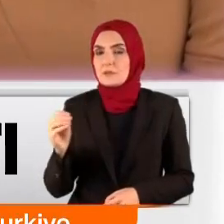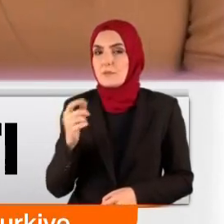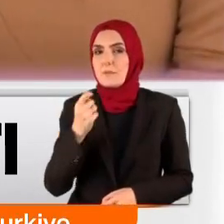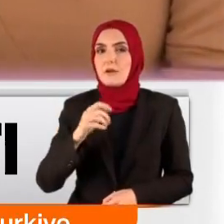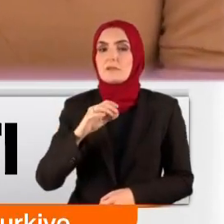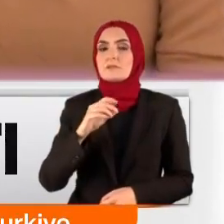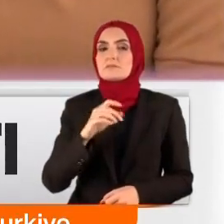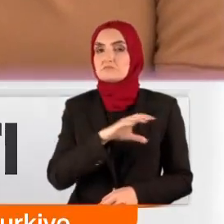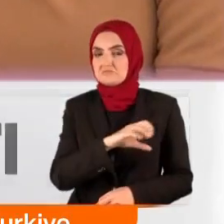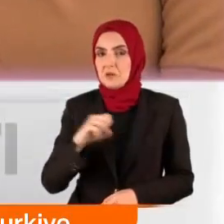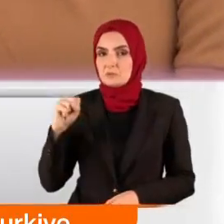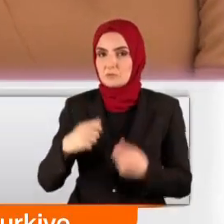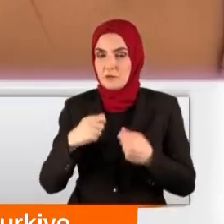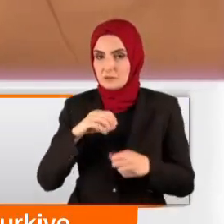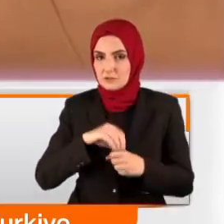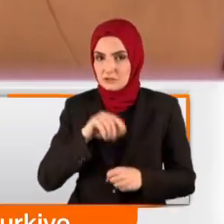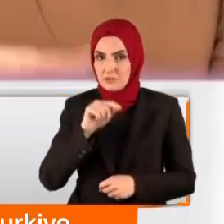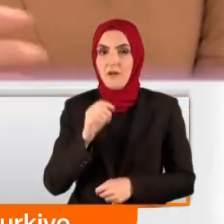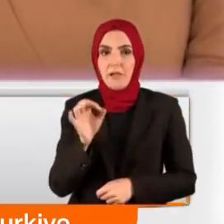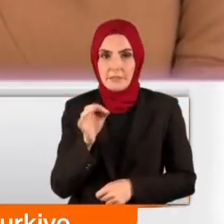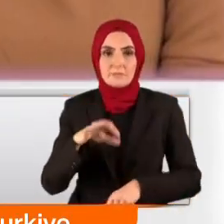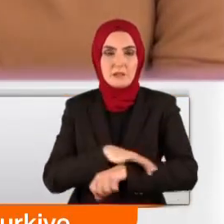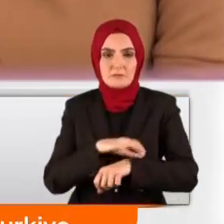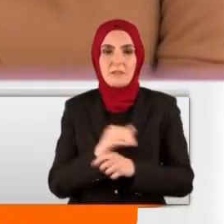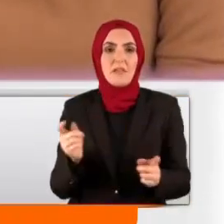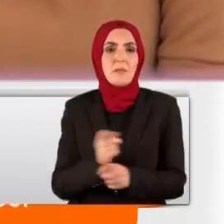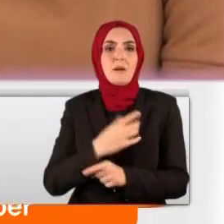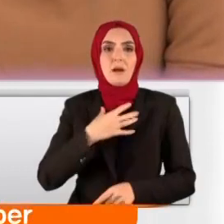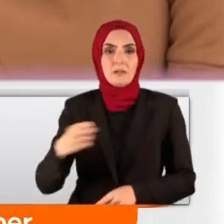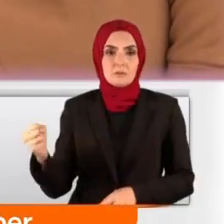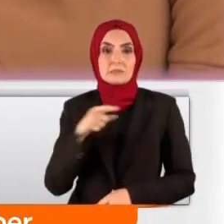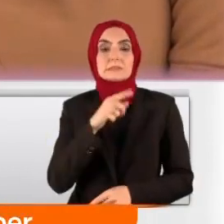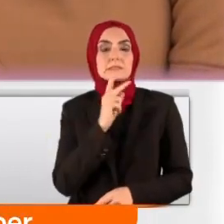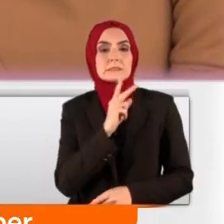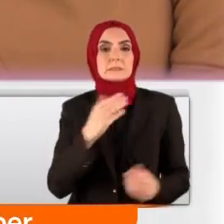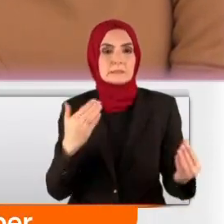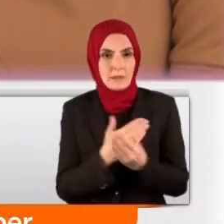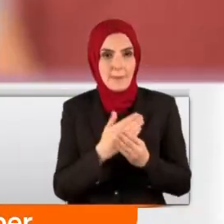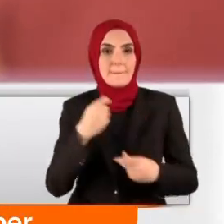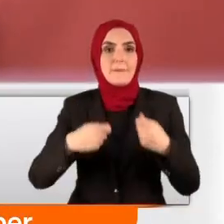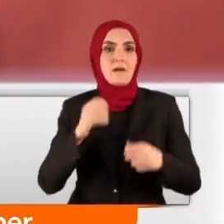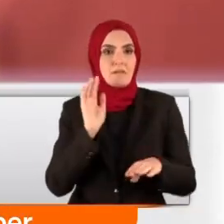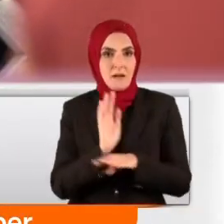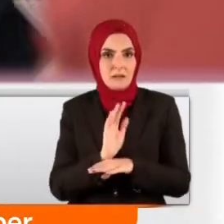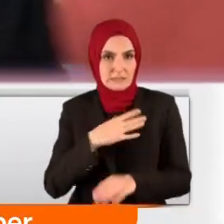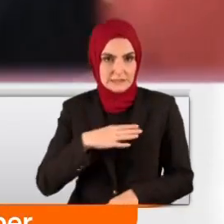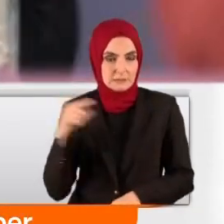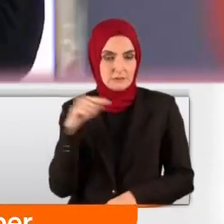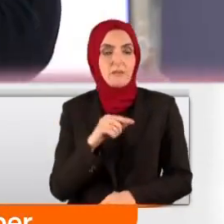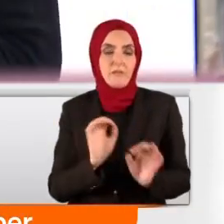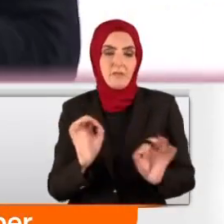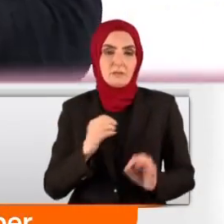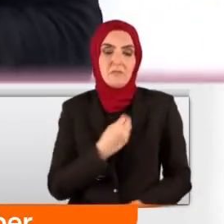vardı. Peki senin senden kredi kartlarını, banka kartlarını, hepsini, maaş kartlarını istedi mi senden? Tabii canım, ben hepsini verdim ben ona. İddiaların